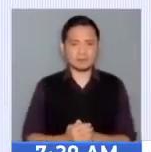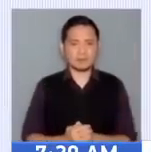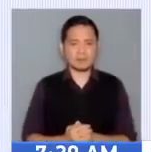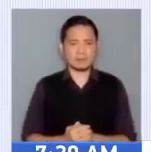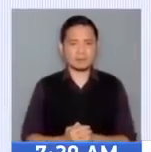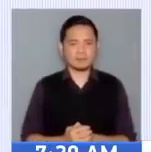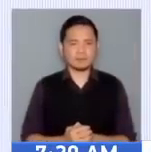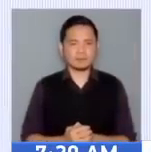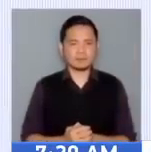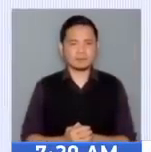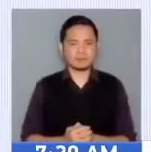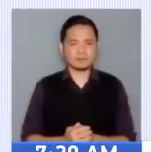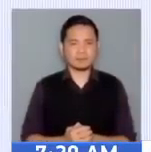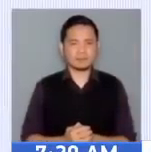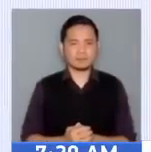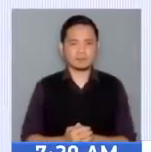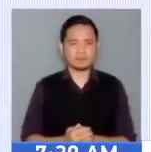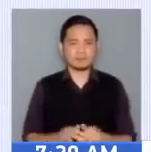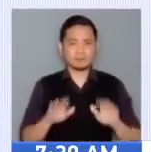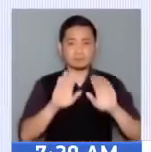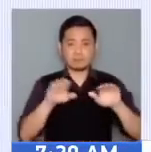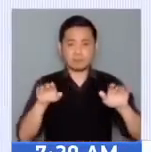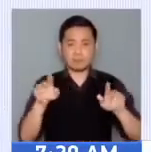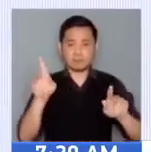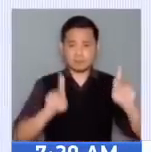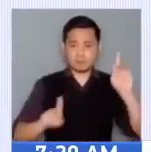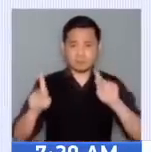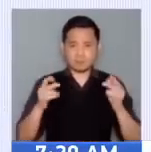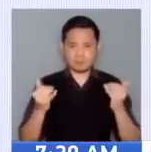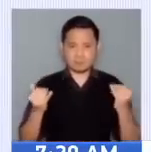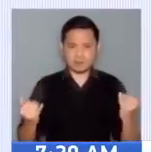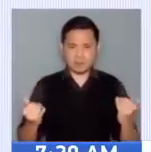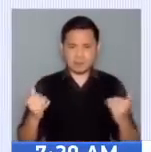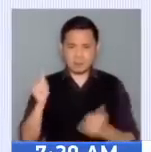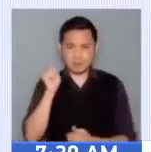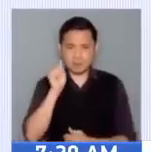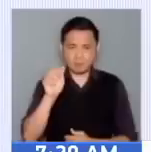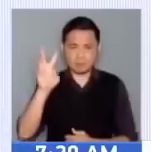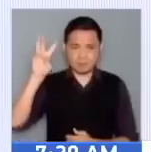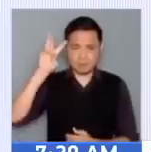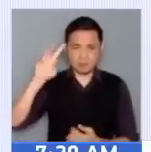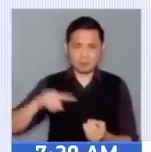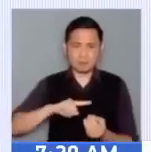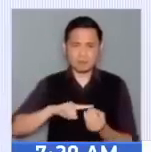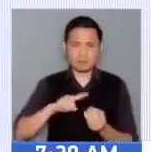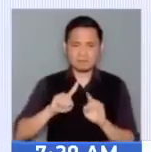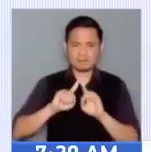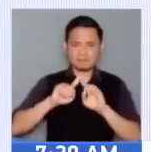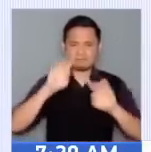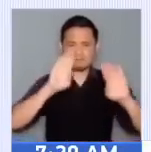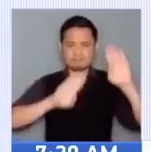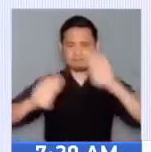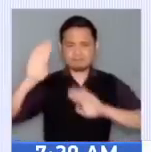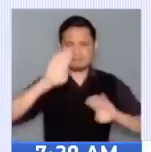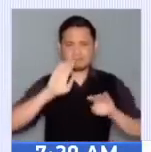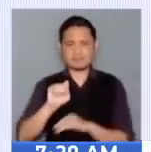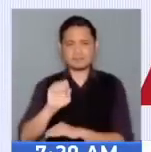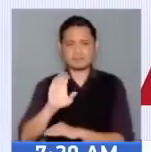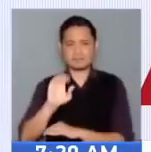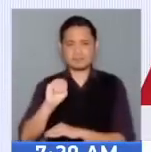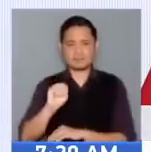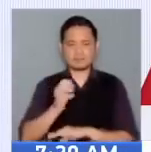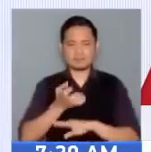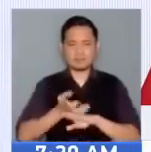ay naging aware na, no? Naging aware na dito sa mga problema sa scam at marami na rin po ang nagre-report,